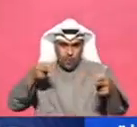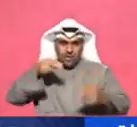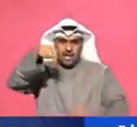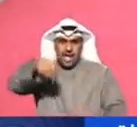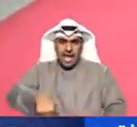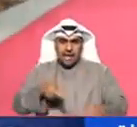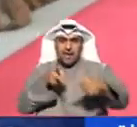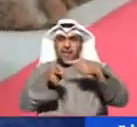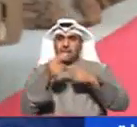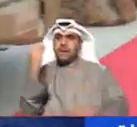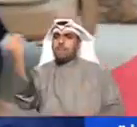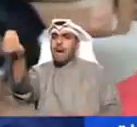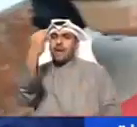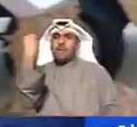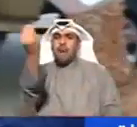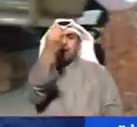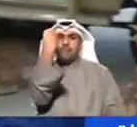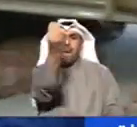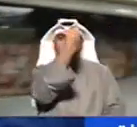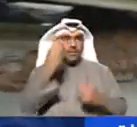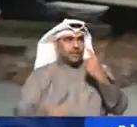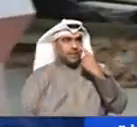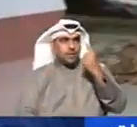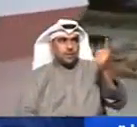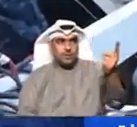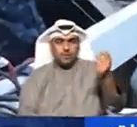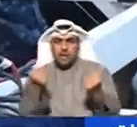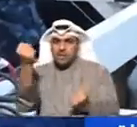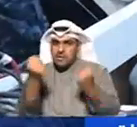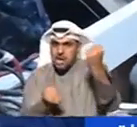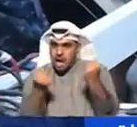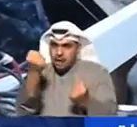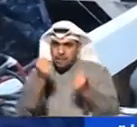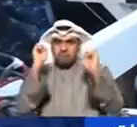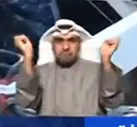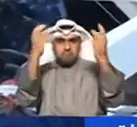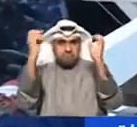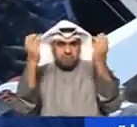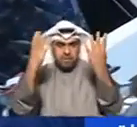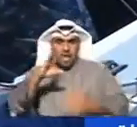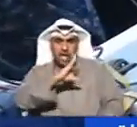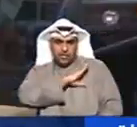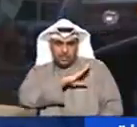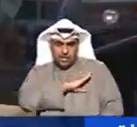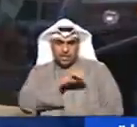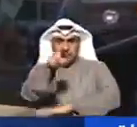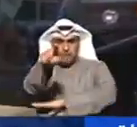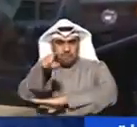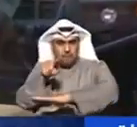الخامس وسط مشاركة ضخمة تواكب الحدث الكبير، من خلال مشاركة 31 دولة